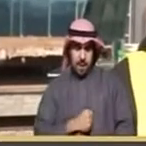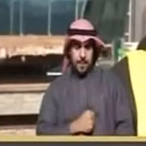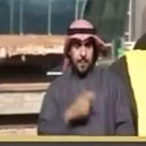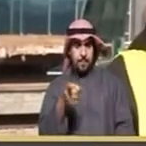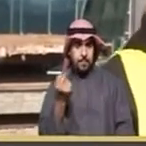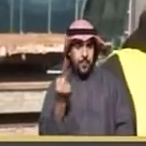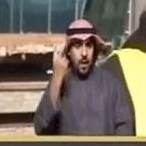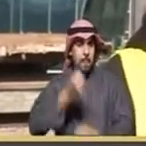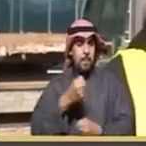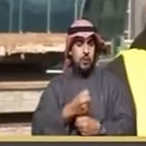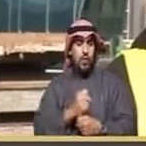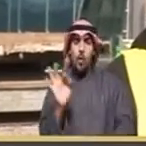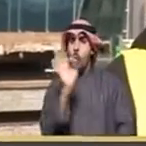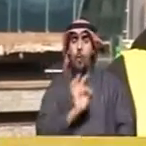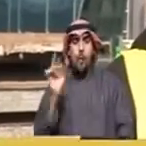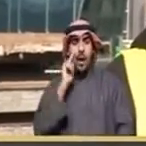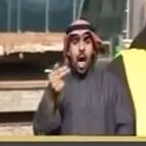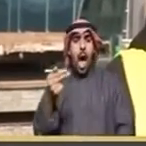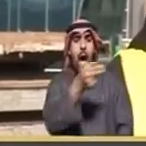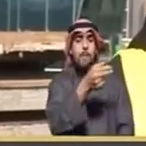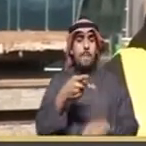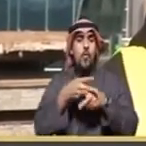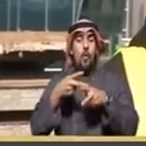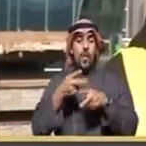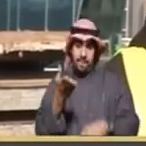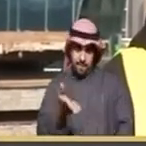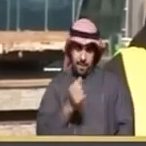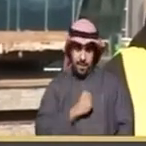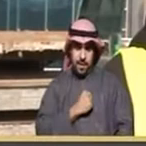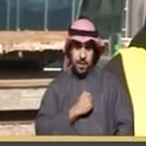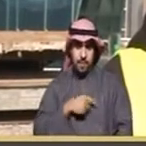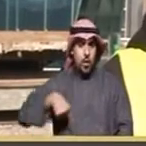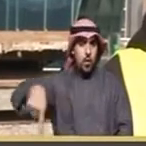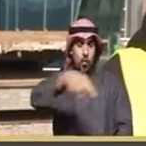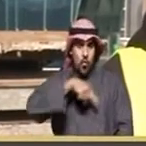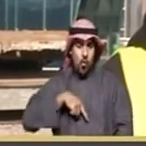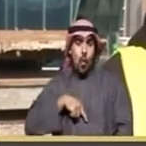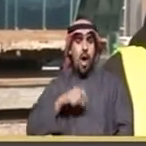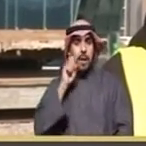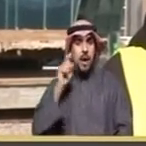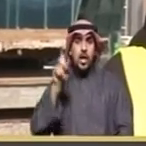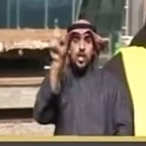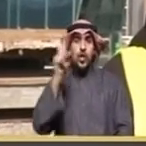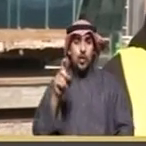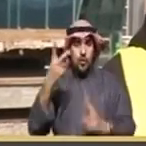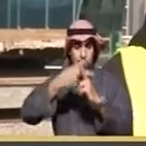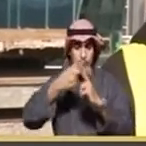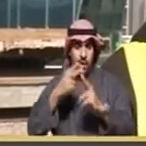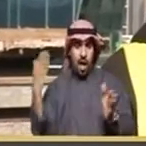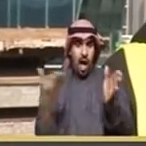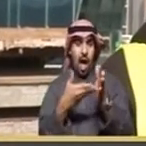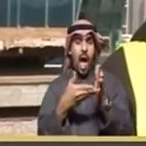هذا المشروع في المنطقة الغربية من منطقة الكويت، يمتد من دوار شيراتون عند بوابة الجهراء إلى منطقة